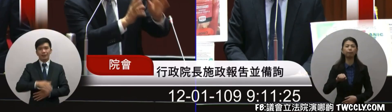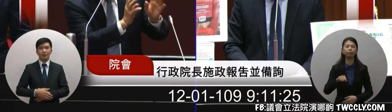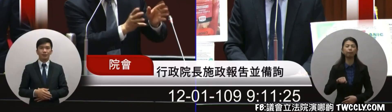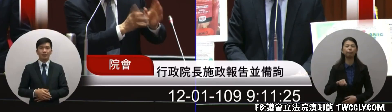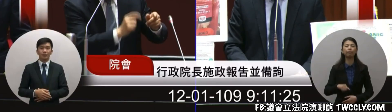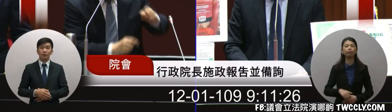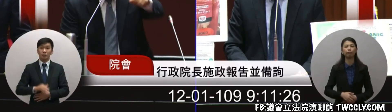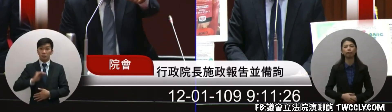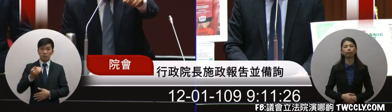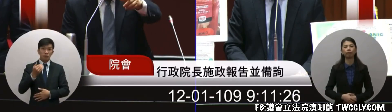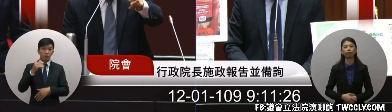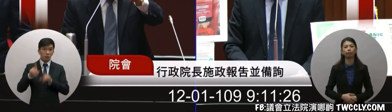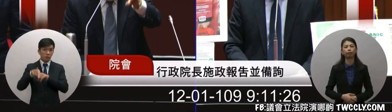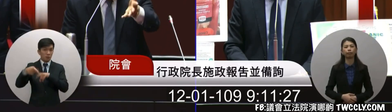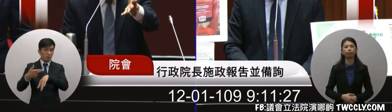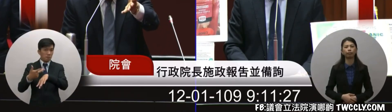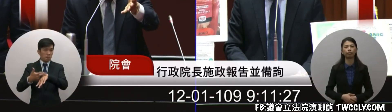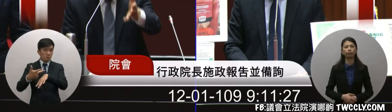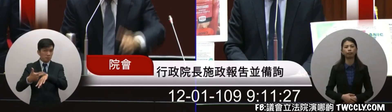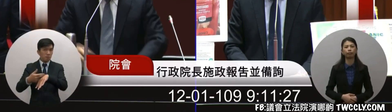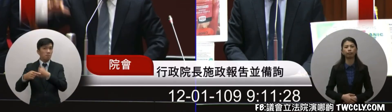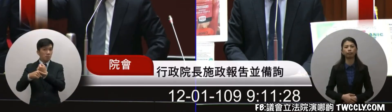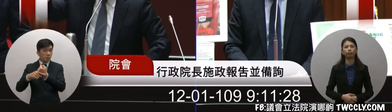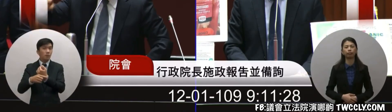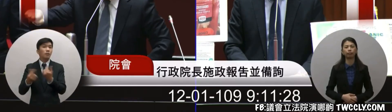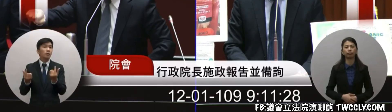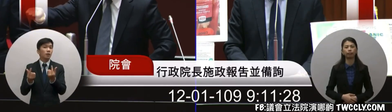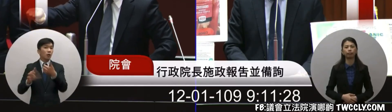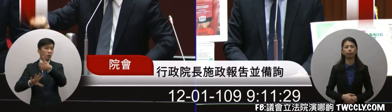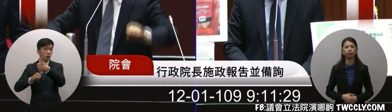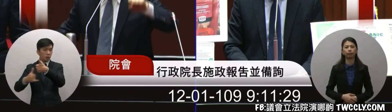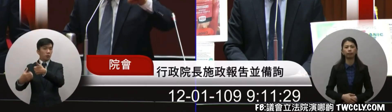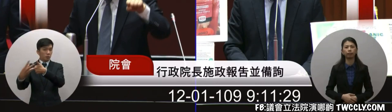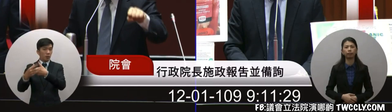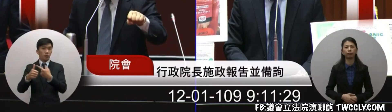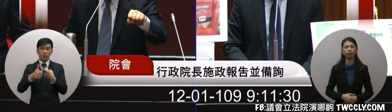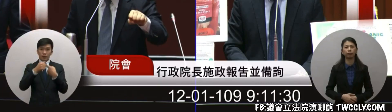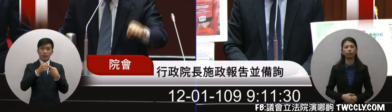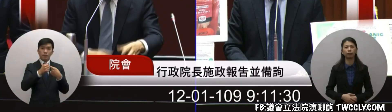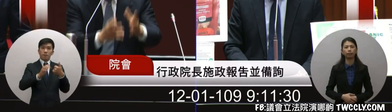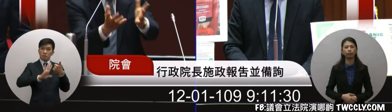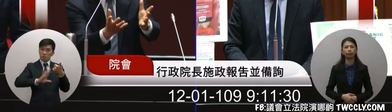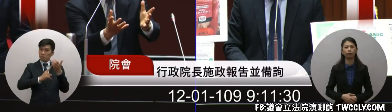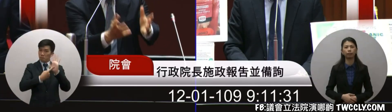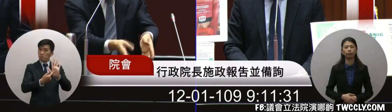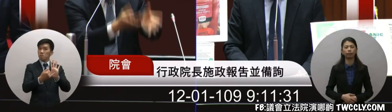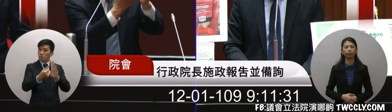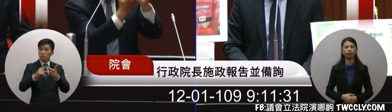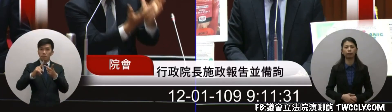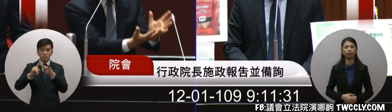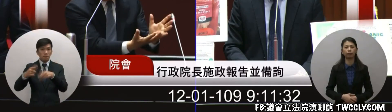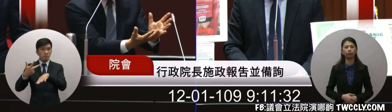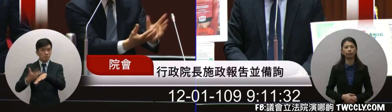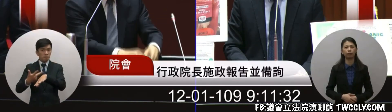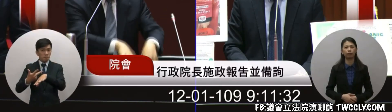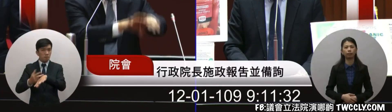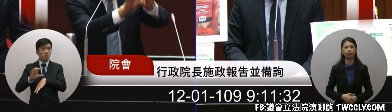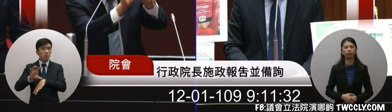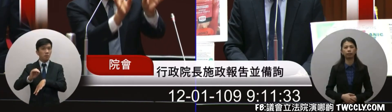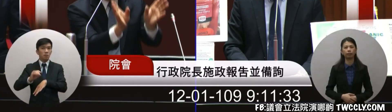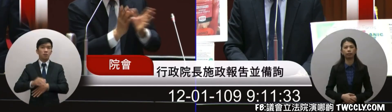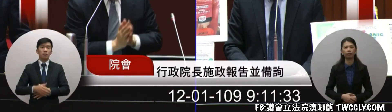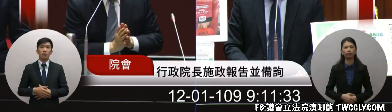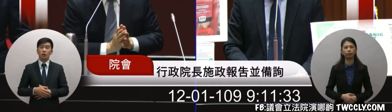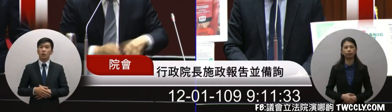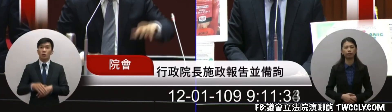在技术上，刚才委员特别提出来，一个是态度，一个是技术。技术厂商他要